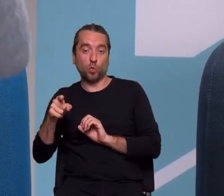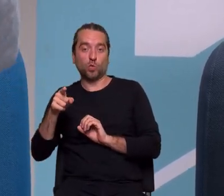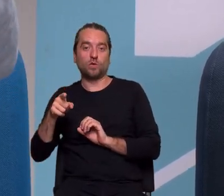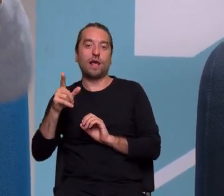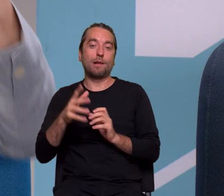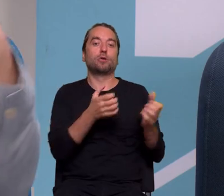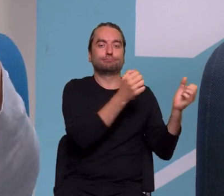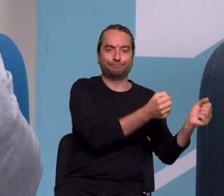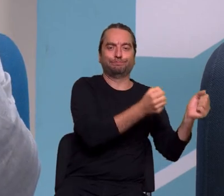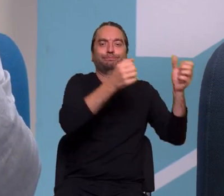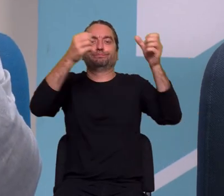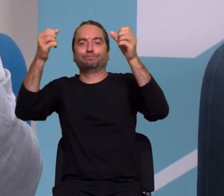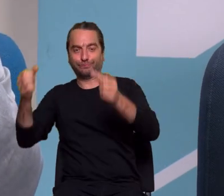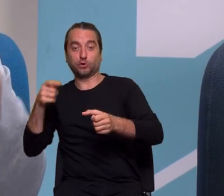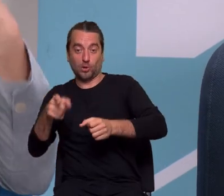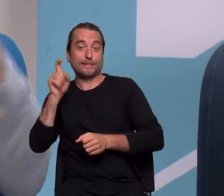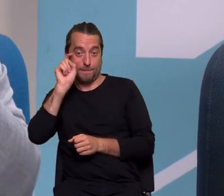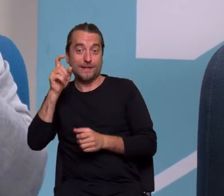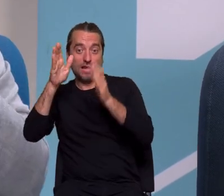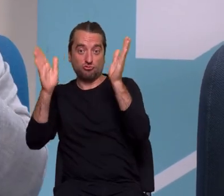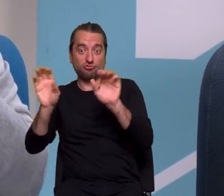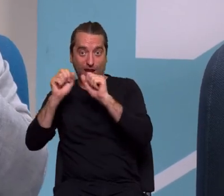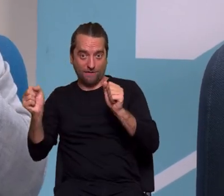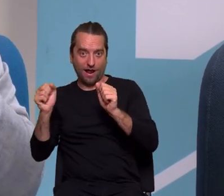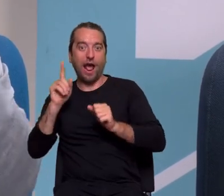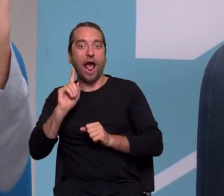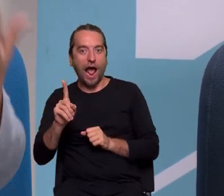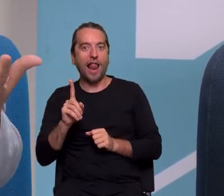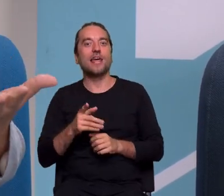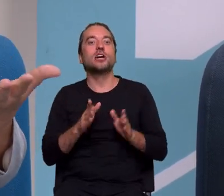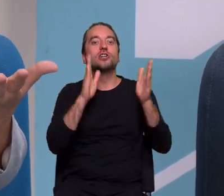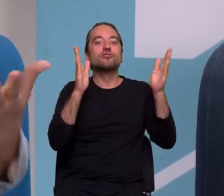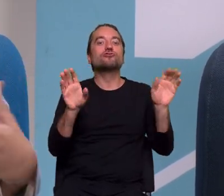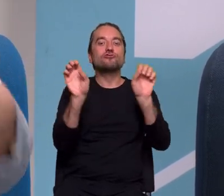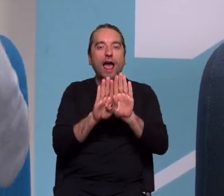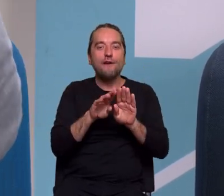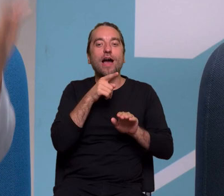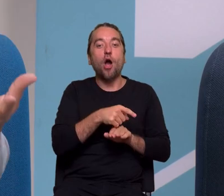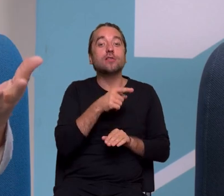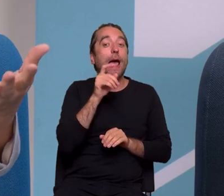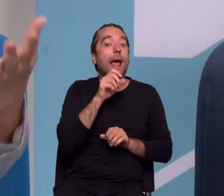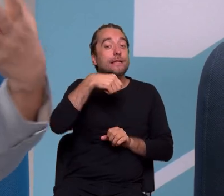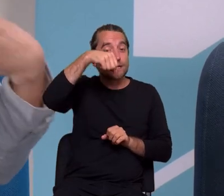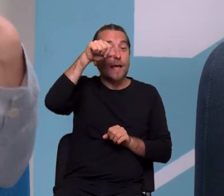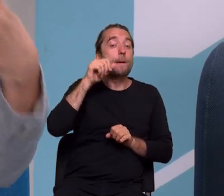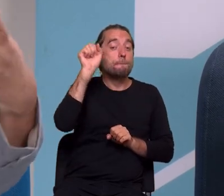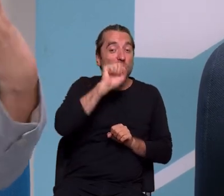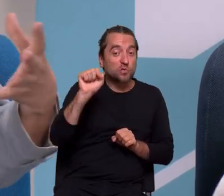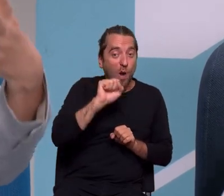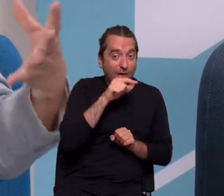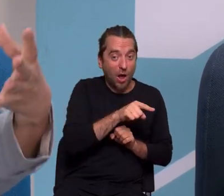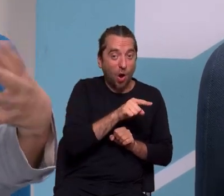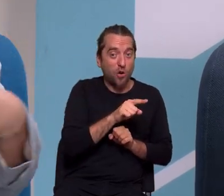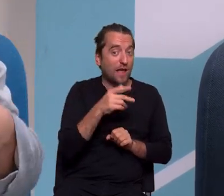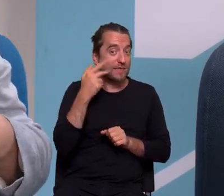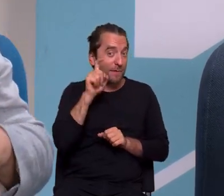przywieziona z Berlina, to jest niemiecka szafa. Ale szafa z Breslau, to ona nie jest niemiecka, tylko ona jest poniemiecka, tak? Więc to